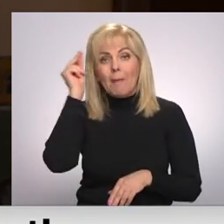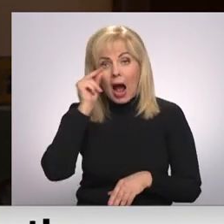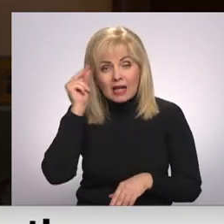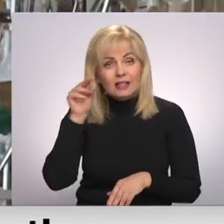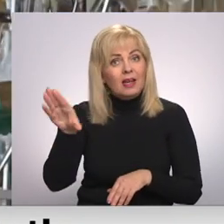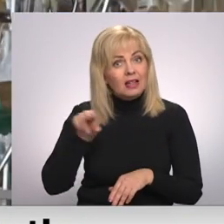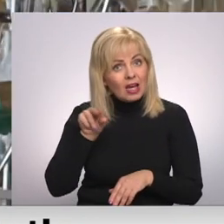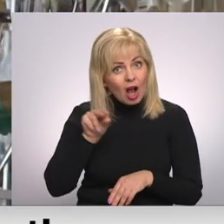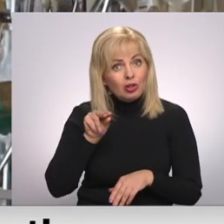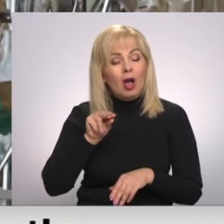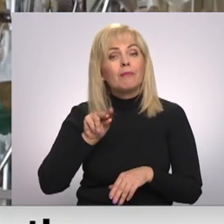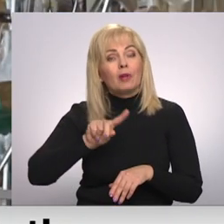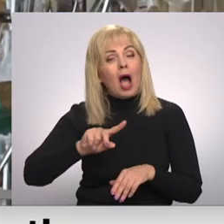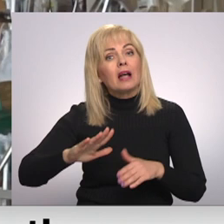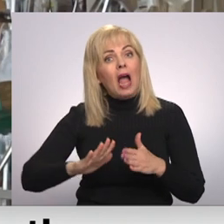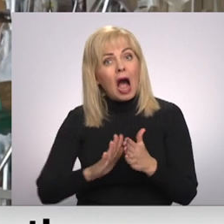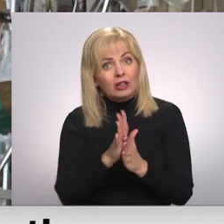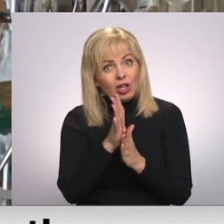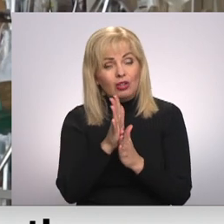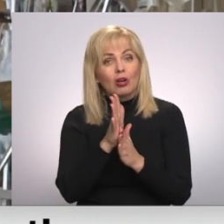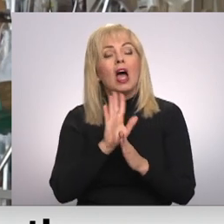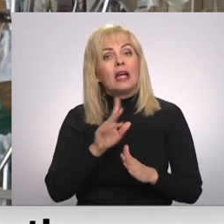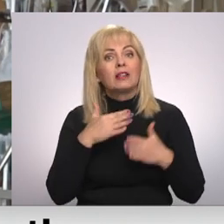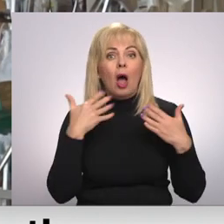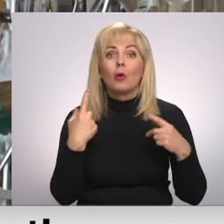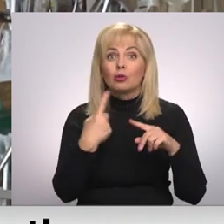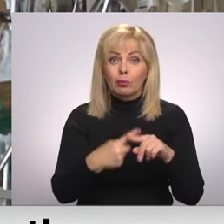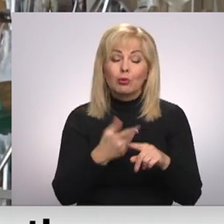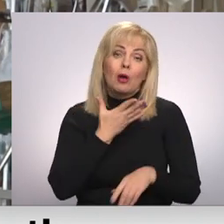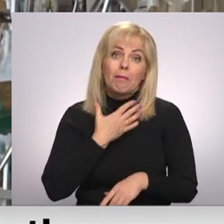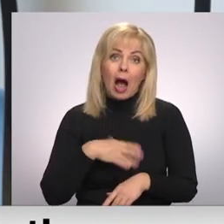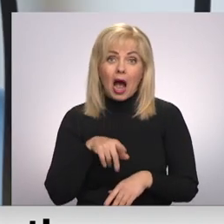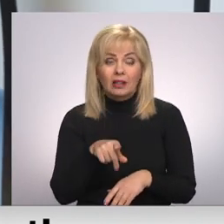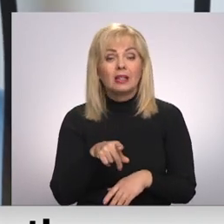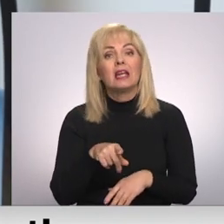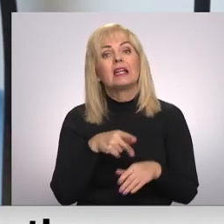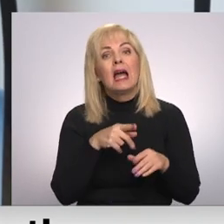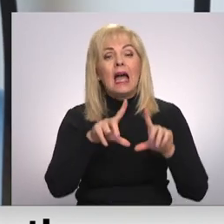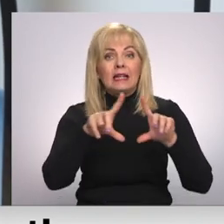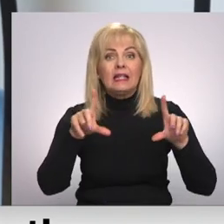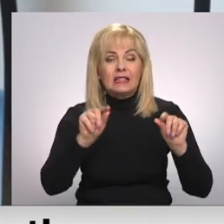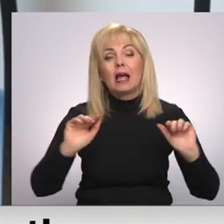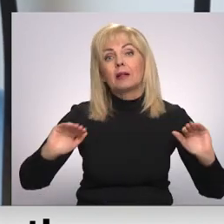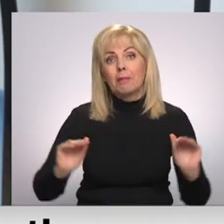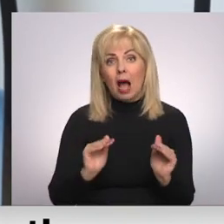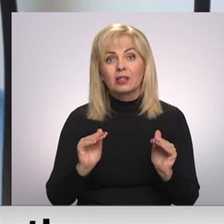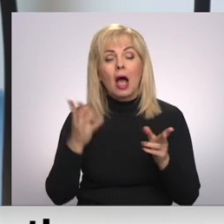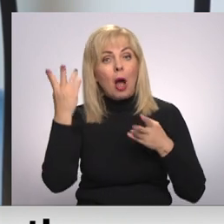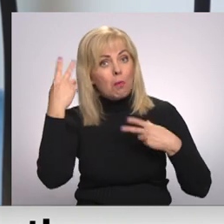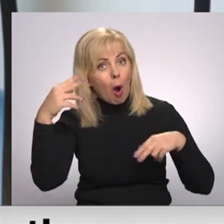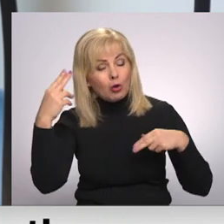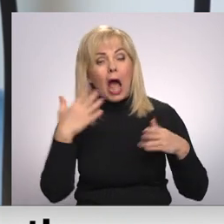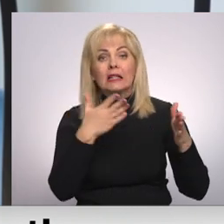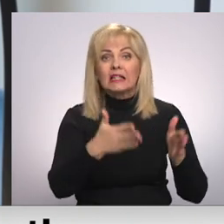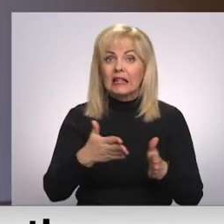un attīstīties. Es uzskatu, ka ir daudz plusi. Patika īstenībā, tiksties tāda maza, bet mūsdienīga slimnīca un